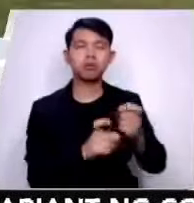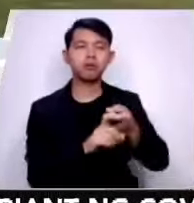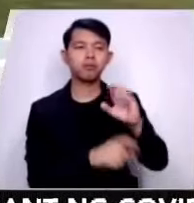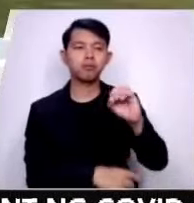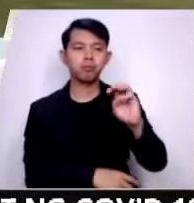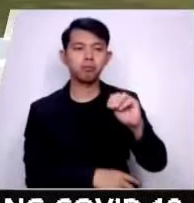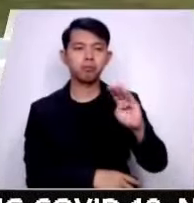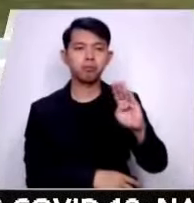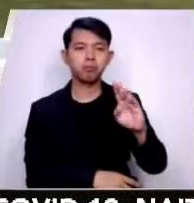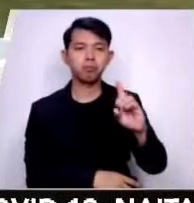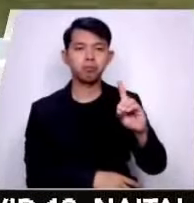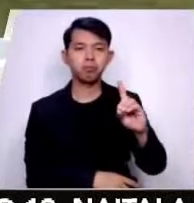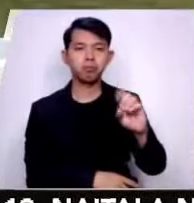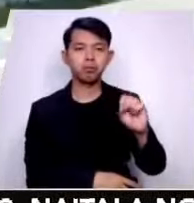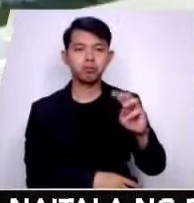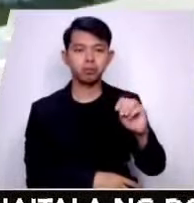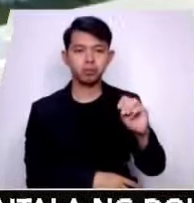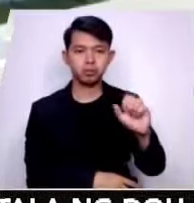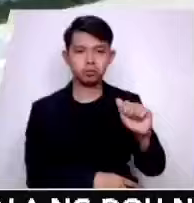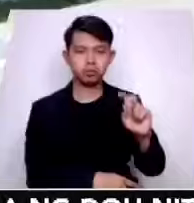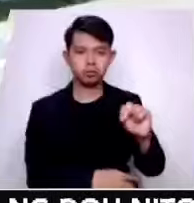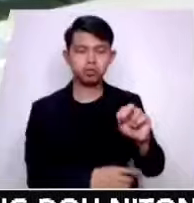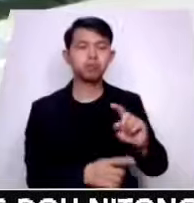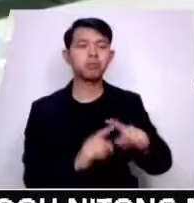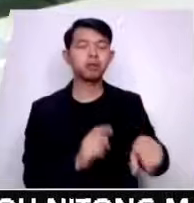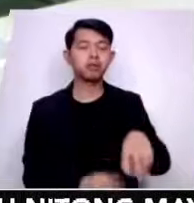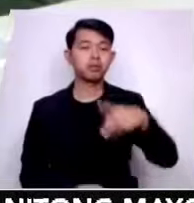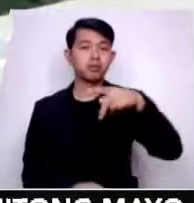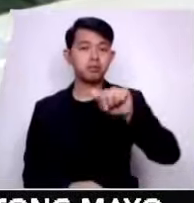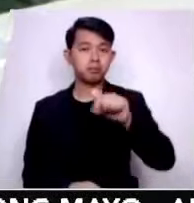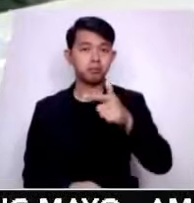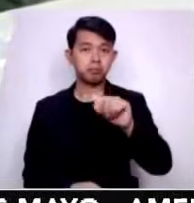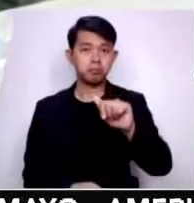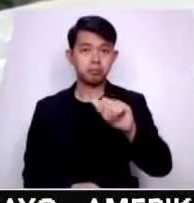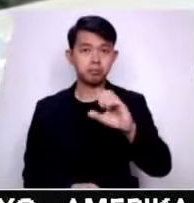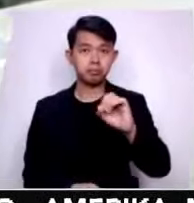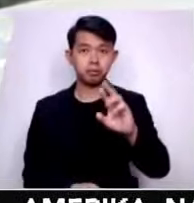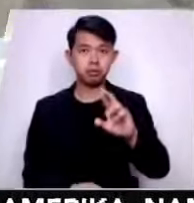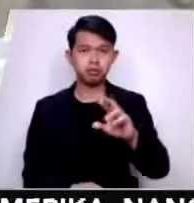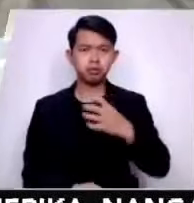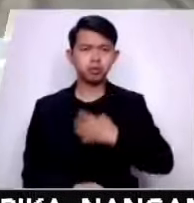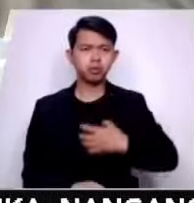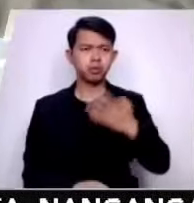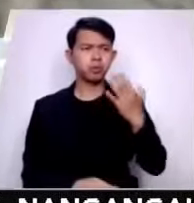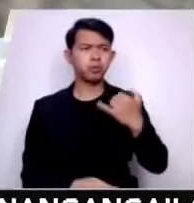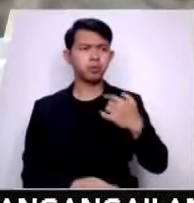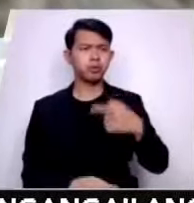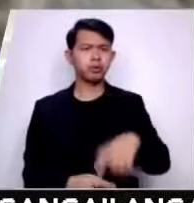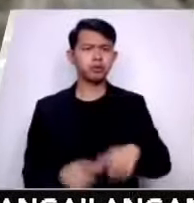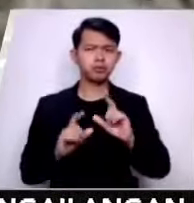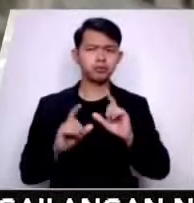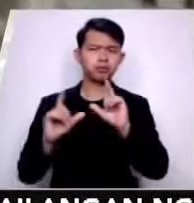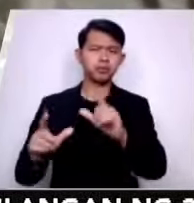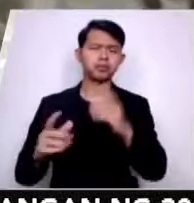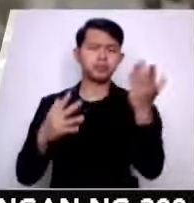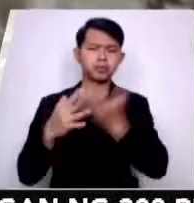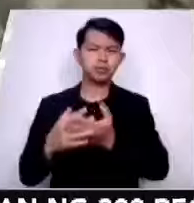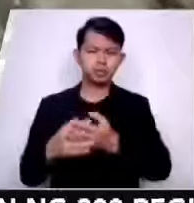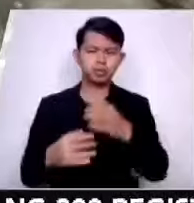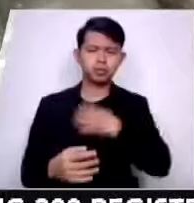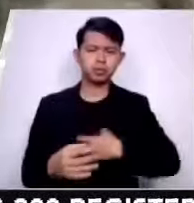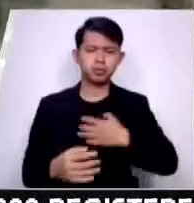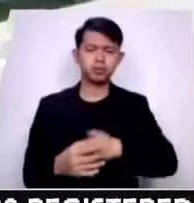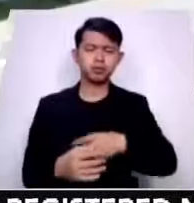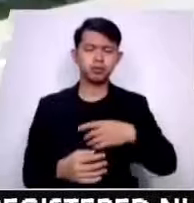paninisi ng abogado ni Guo sa kanila kung bakit sinampahan ng DILG si Guo ng mga reklamong kriminal. Wala